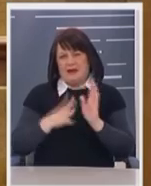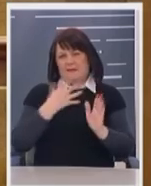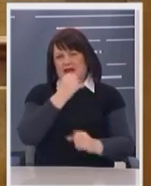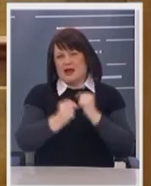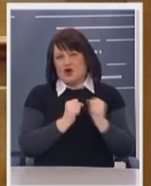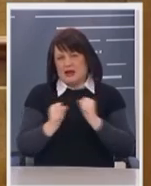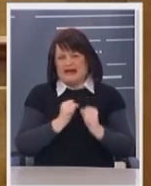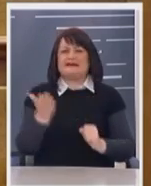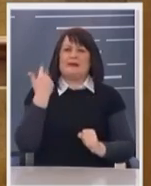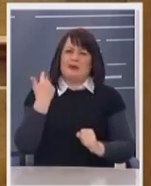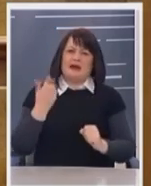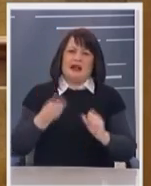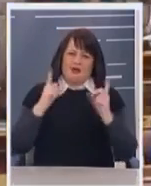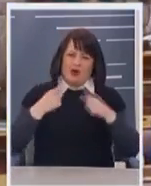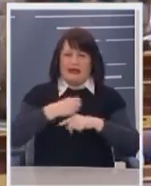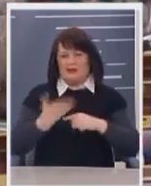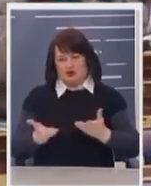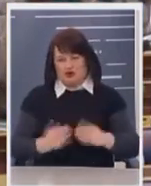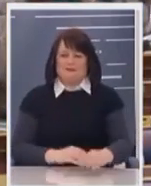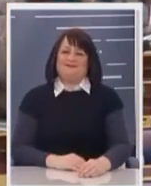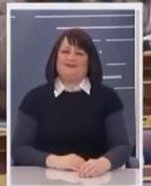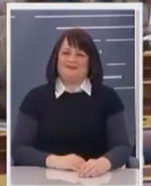και των κυβερνήσεων του ΠΑΣΟΚ και της Νέας Δημοκρατίας.